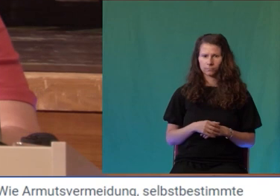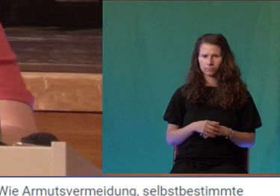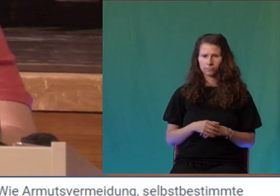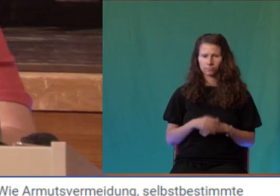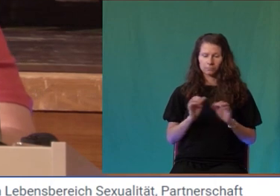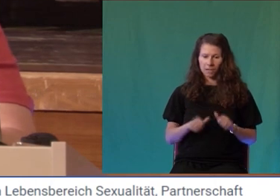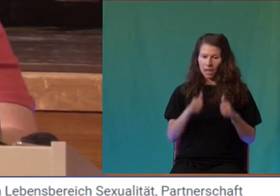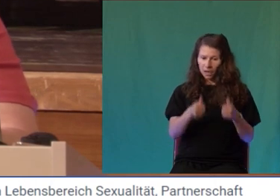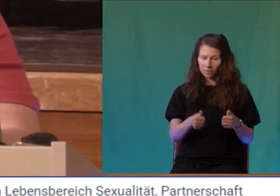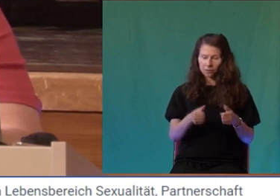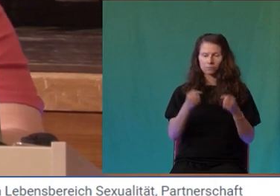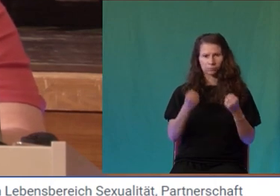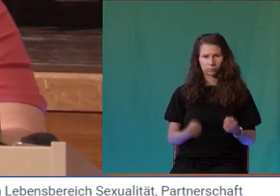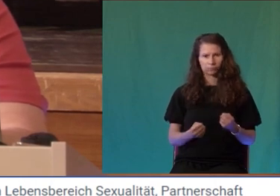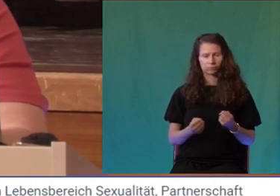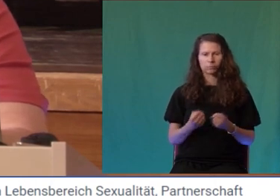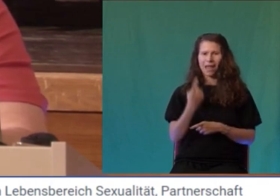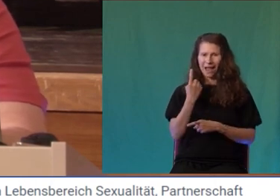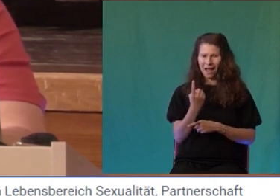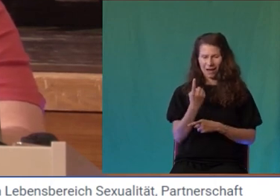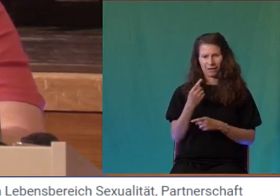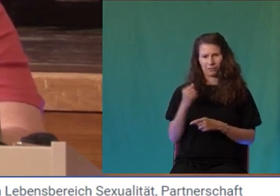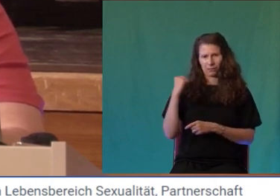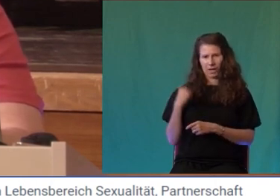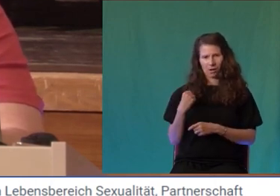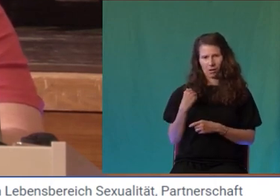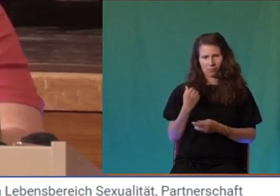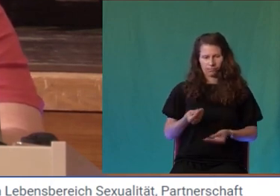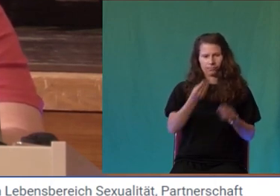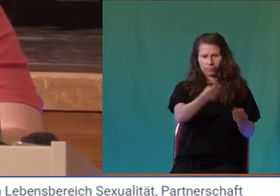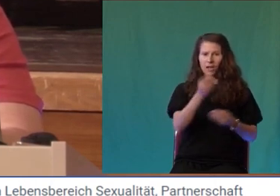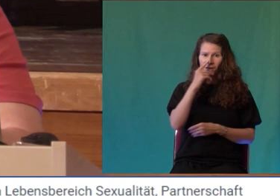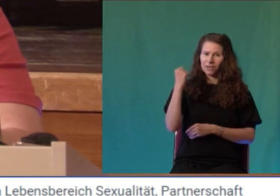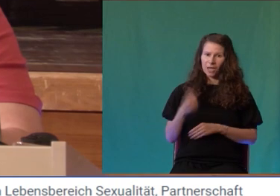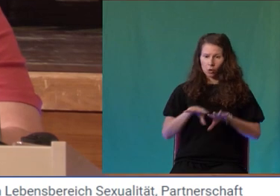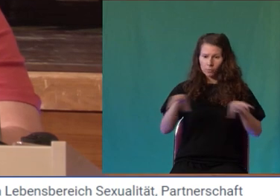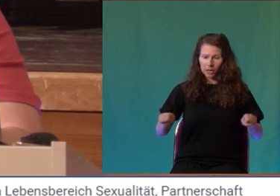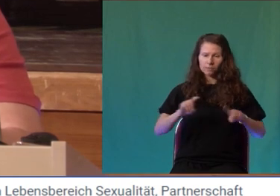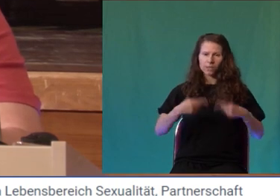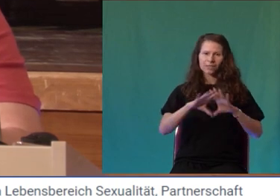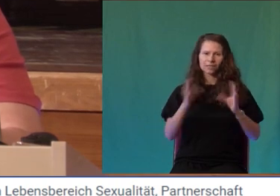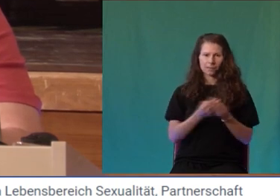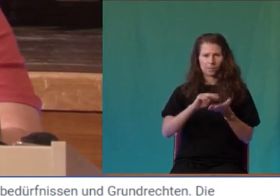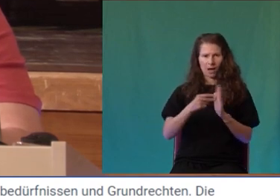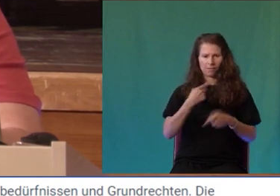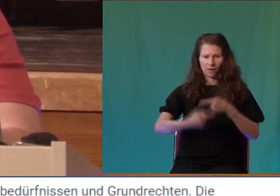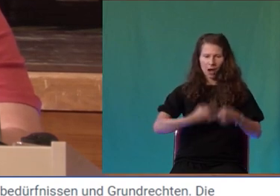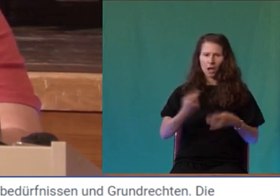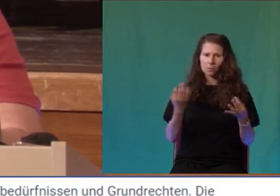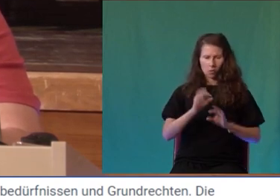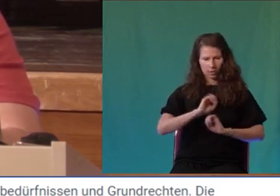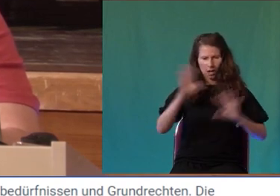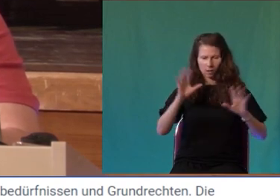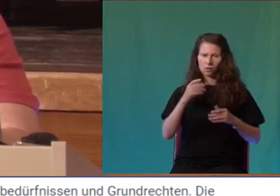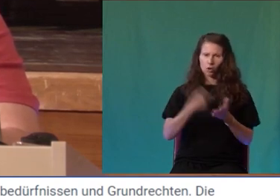vorrangig aus einer Hand zu gewährleisten bei trägerübergreifen Leistung muss im Rahmen von gesamtplanverfahren eine klärende